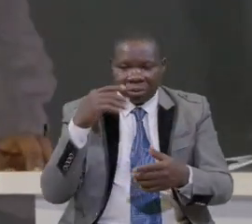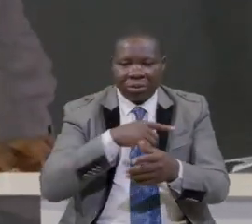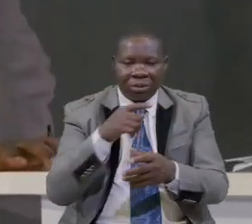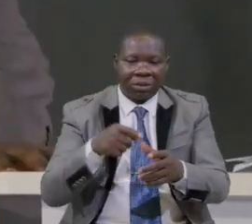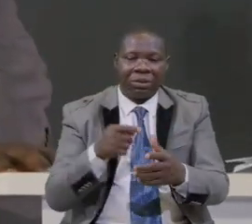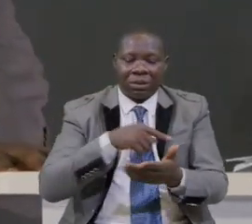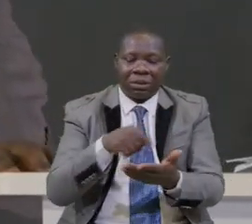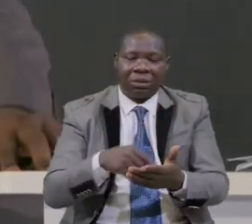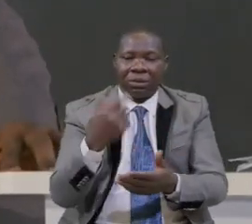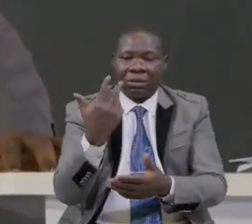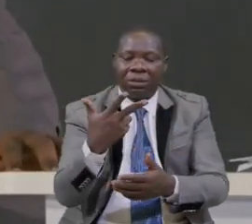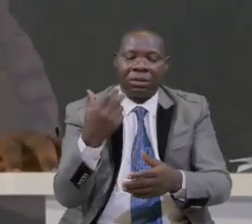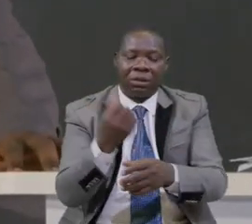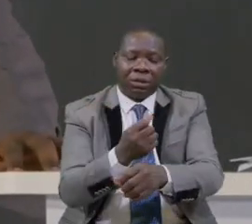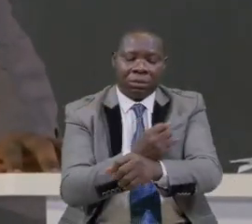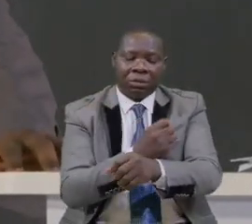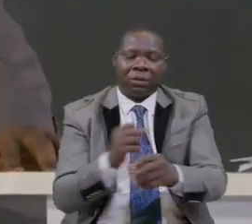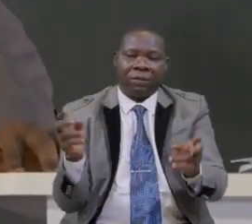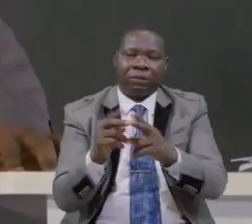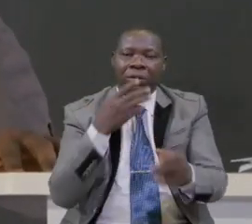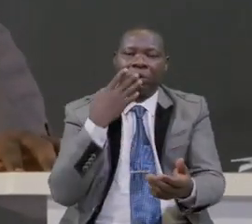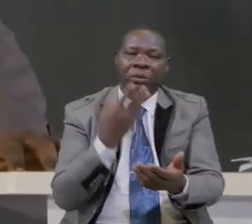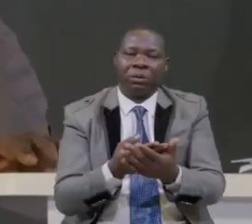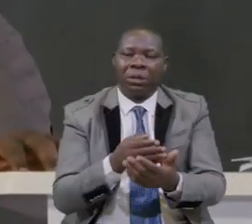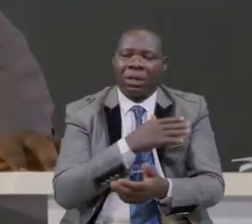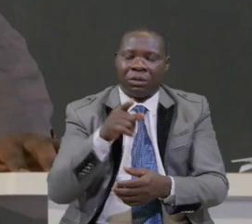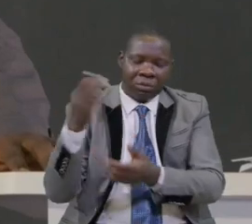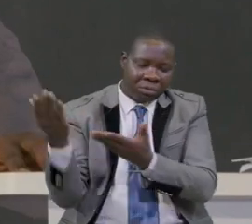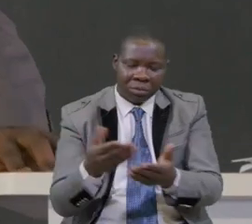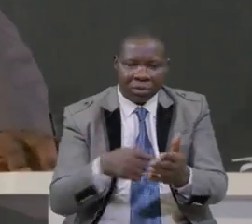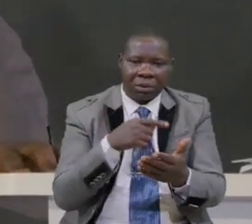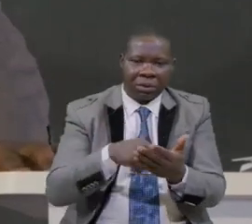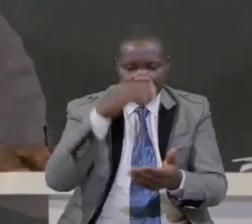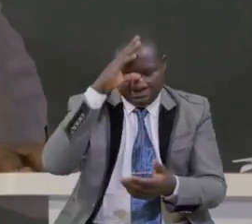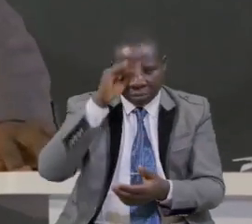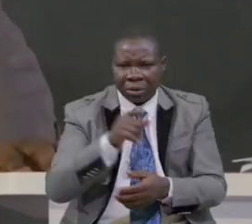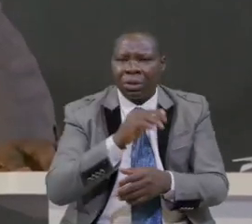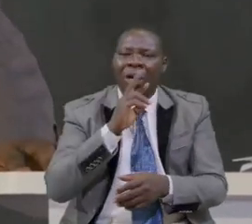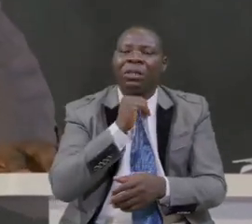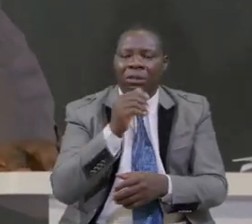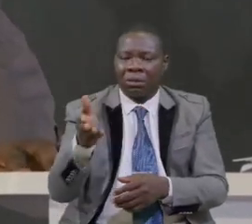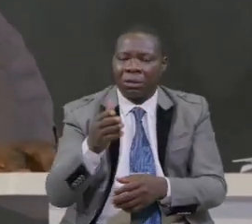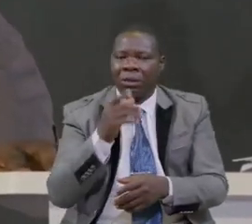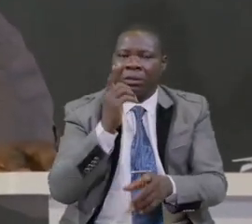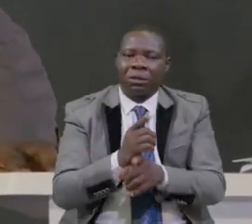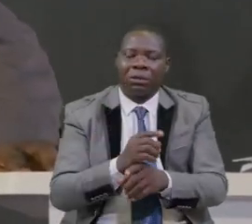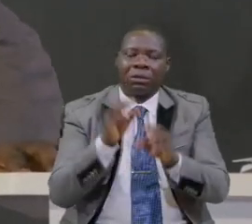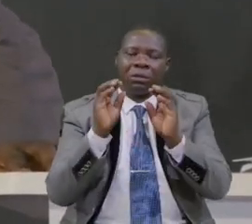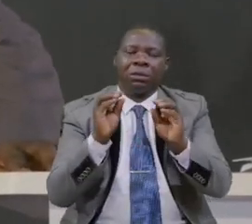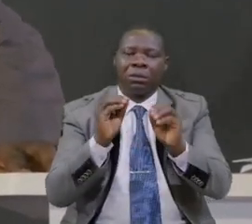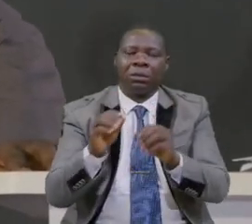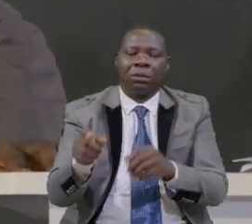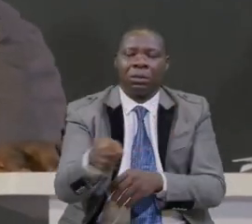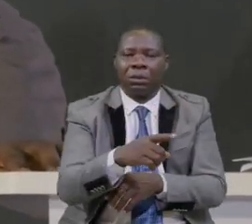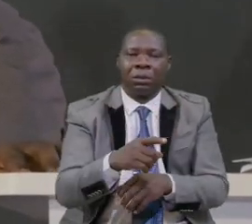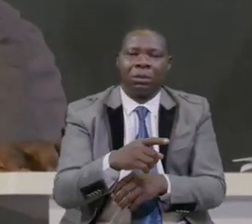homme. Tu n'es pas là. Tu ne regardes même pas ce qu'ils font. Ils enseignent. Enseigne bien. Hein? Il faut enseigner